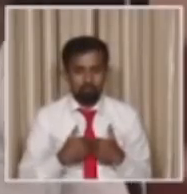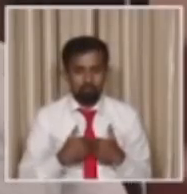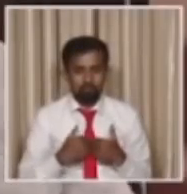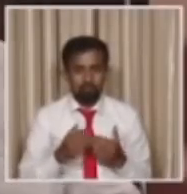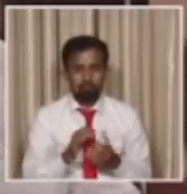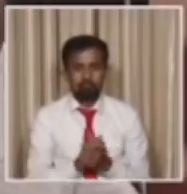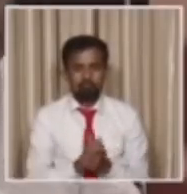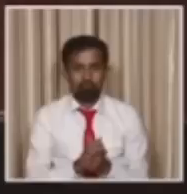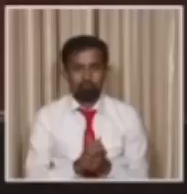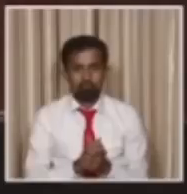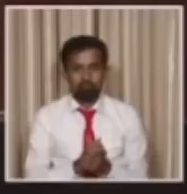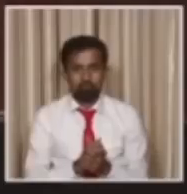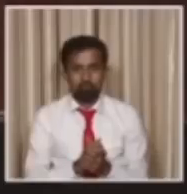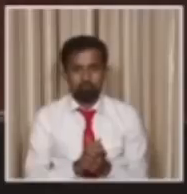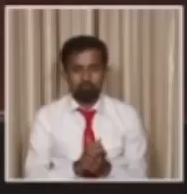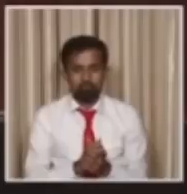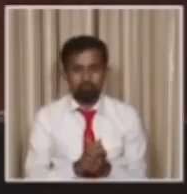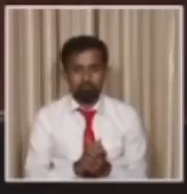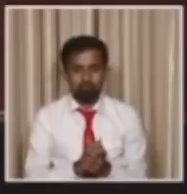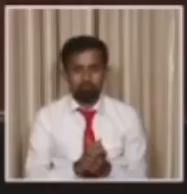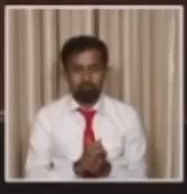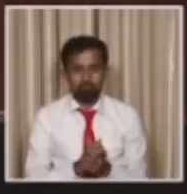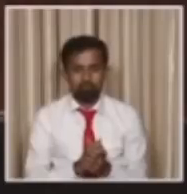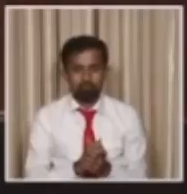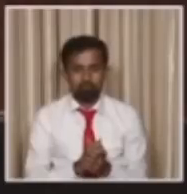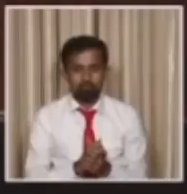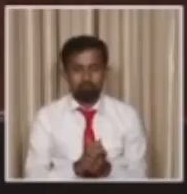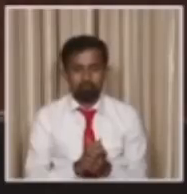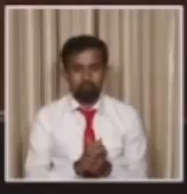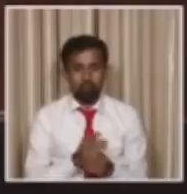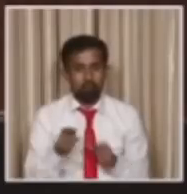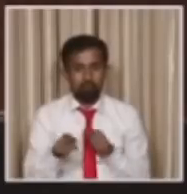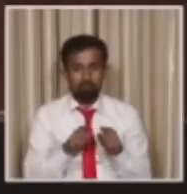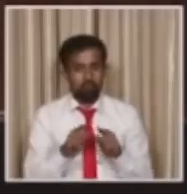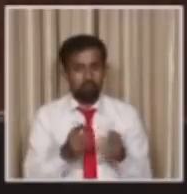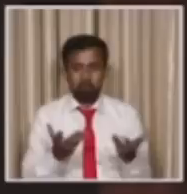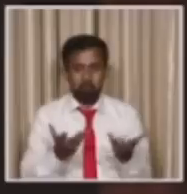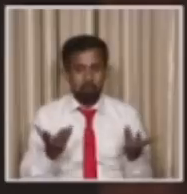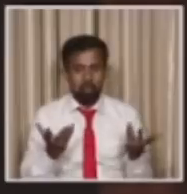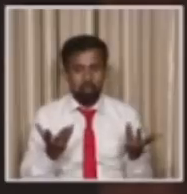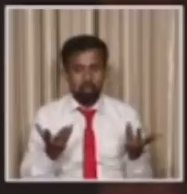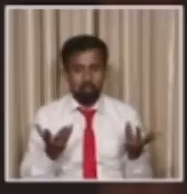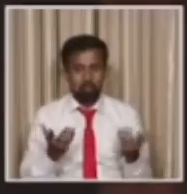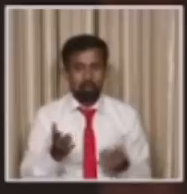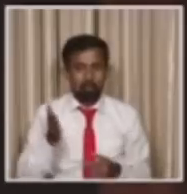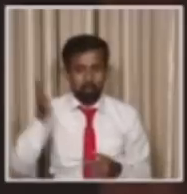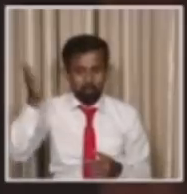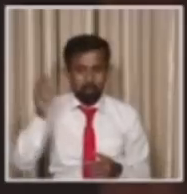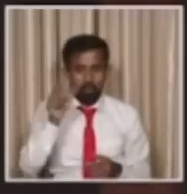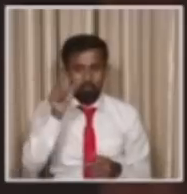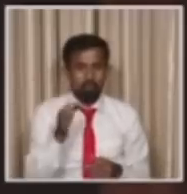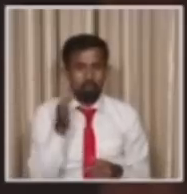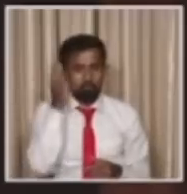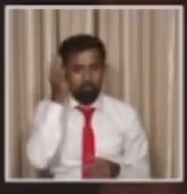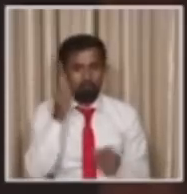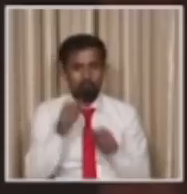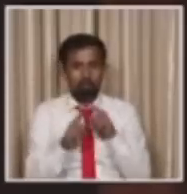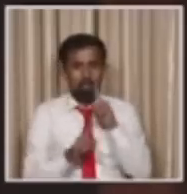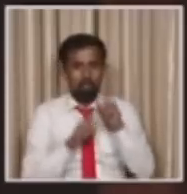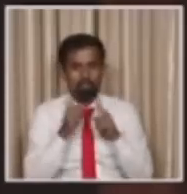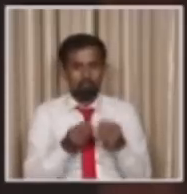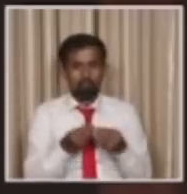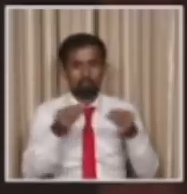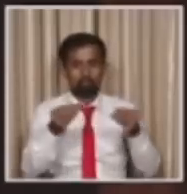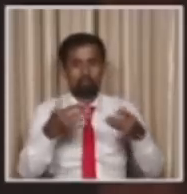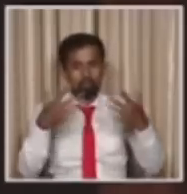මන්ත්‍රීතුමා මේක සභාවතුමා මේ වගේ කියන්න බෑ. ඒ මිනිහා පිස්සක් වෙයි කතා කරන්න ඉඩ දුන්නා කතා